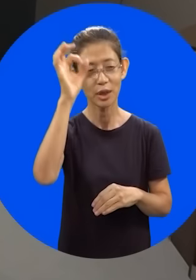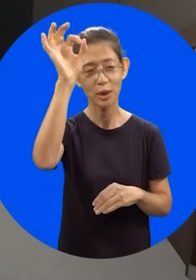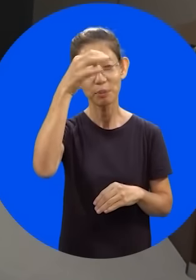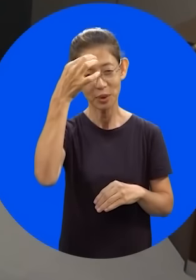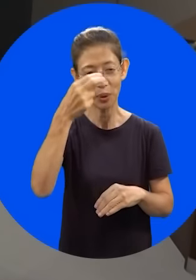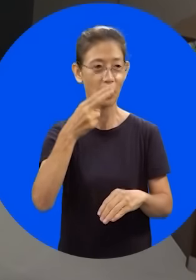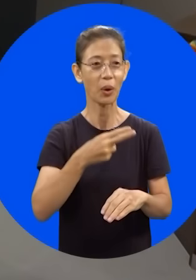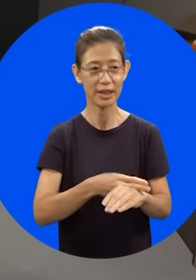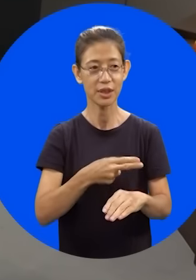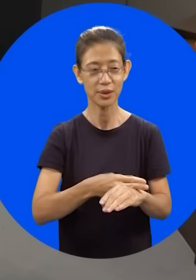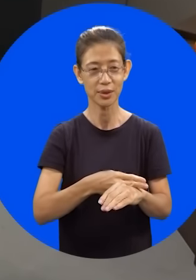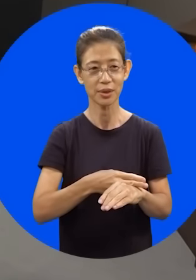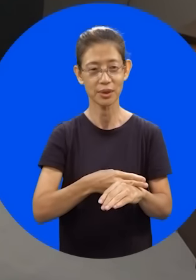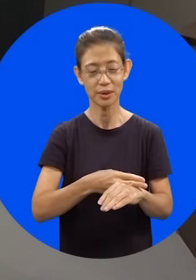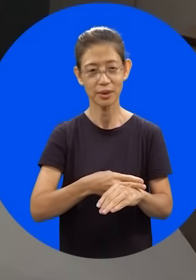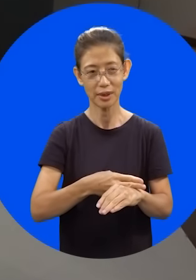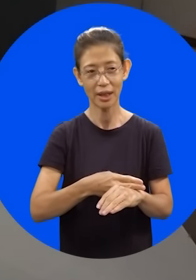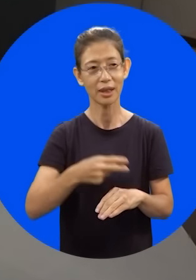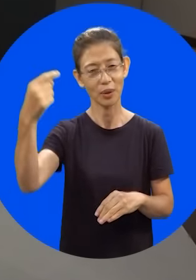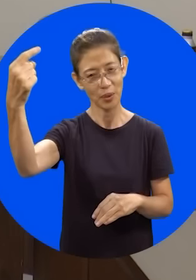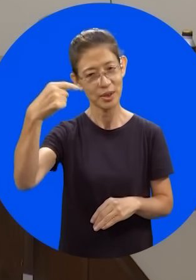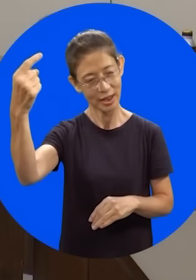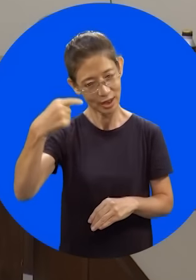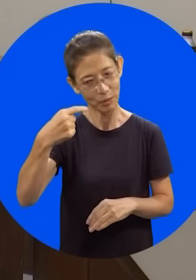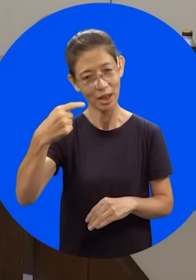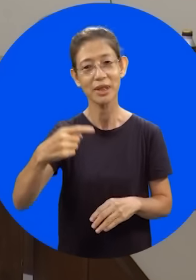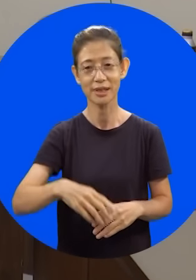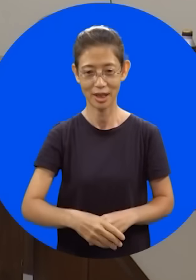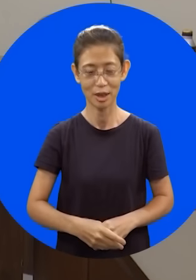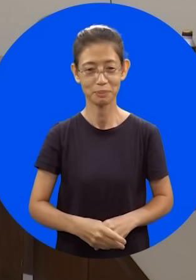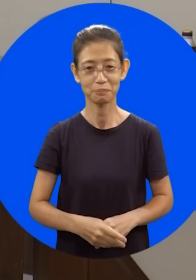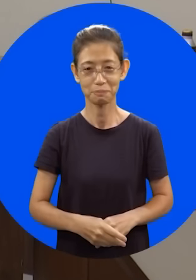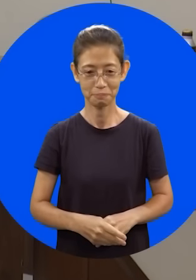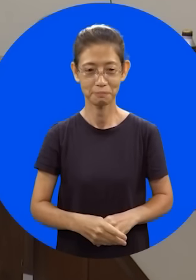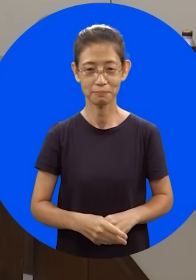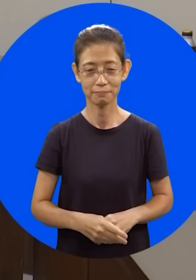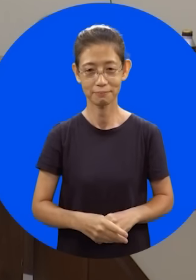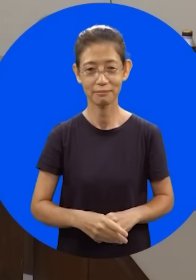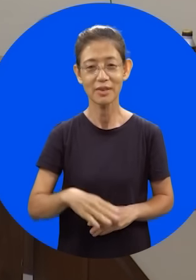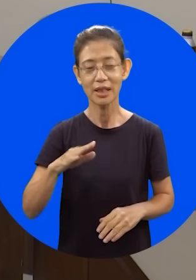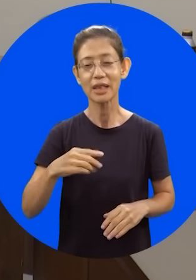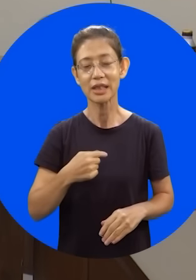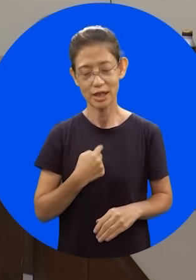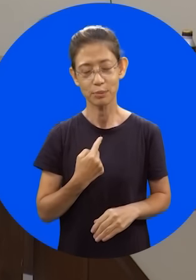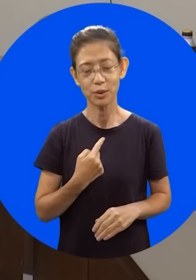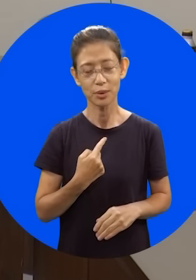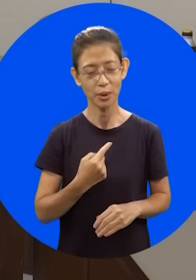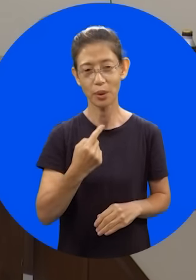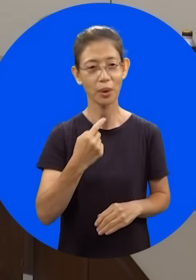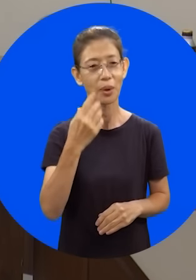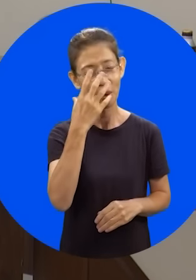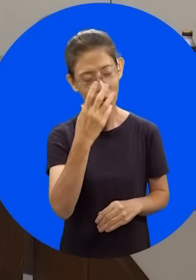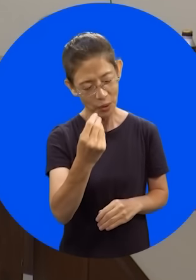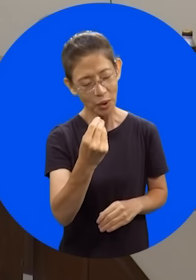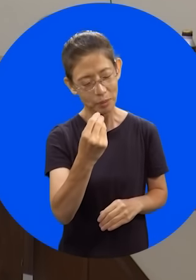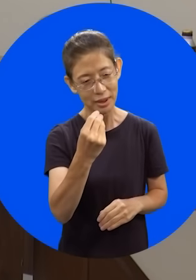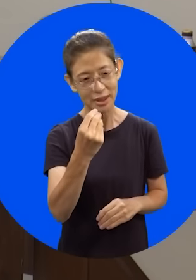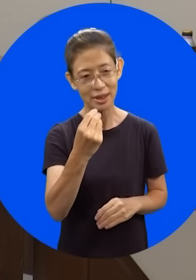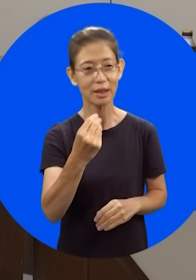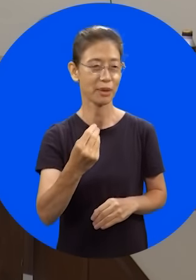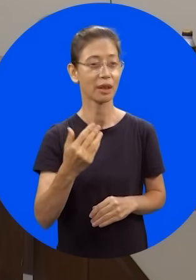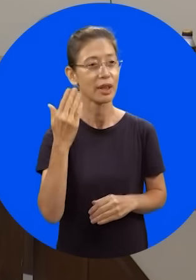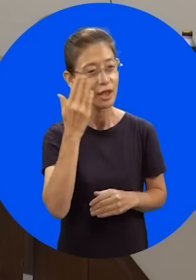ではのテクニックが明かされました。 自分が関心を持つ興味のところを探して、それを質問してみる